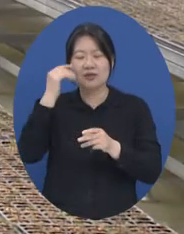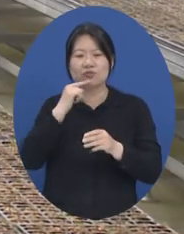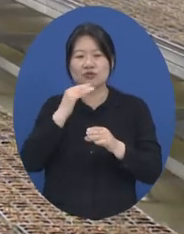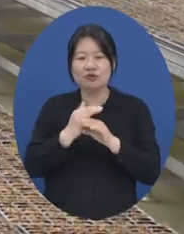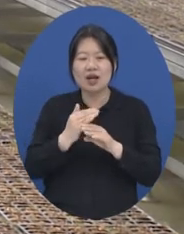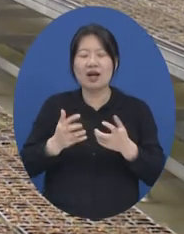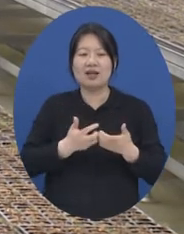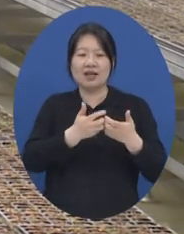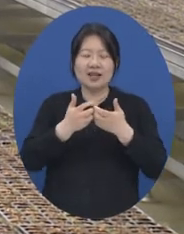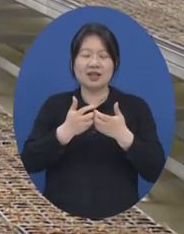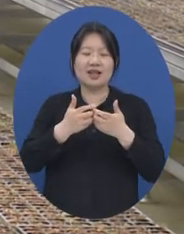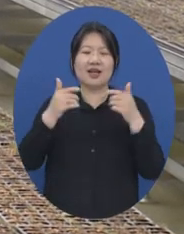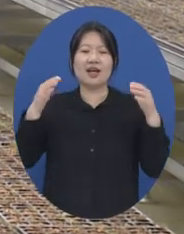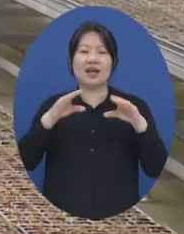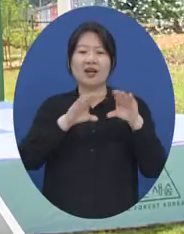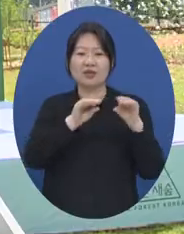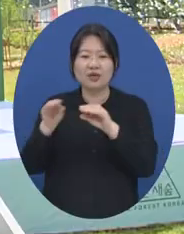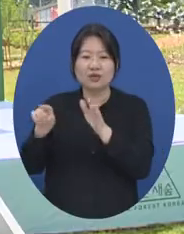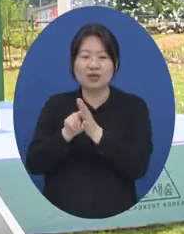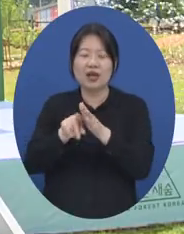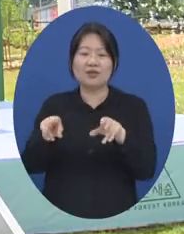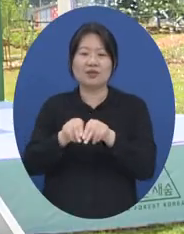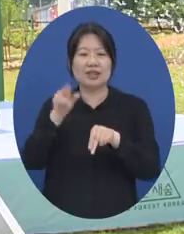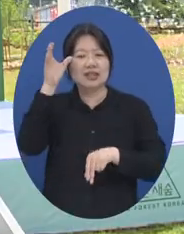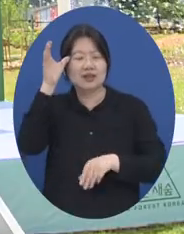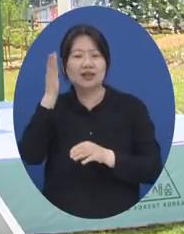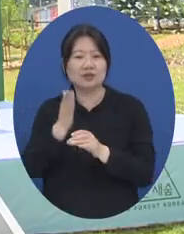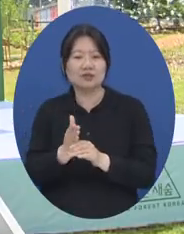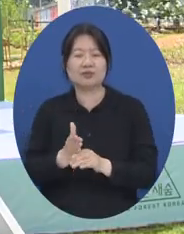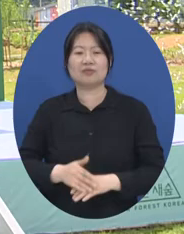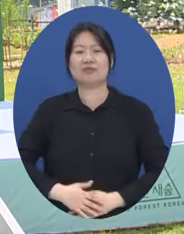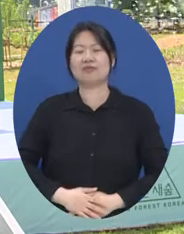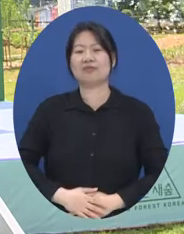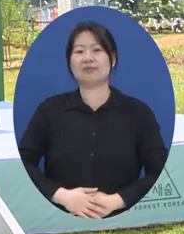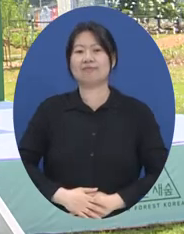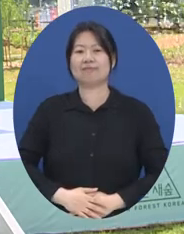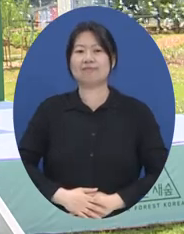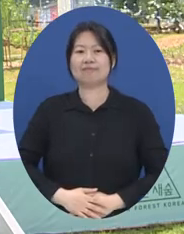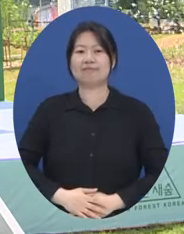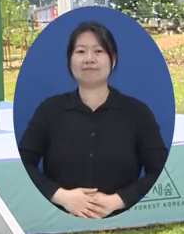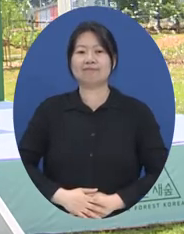마중물 역할을 할수 있을지 기대됩니다. 경기지TV 김태희입니다.